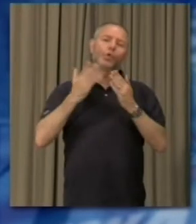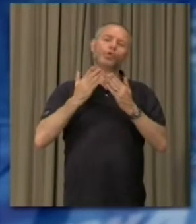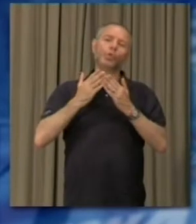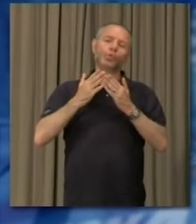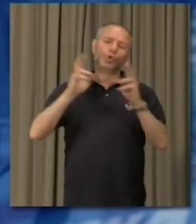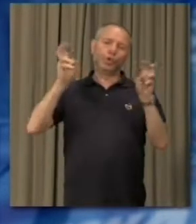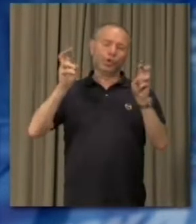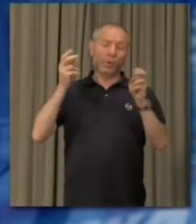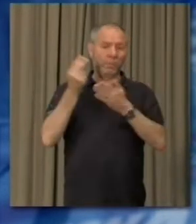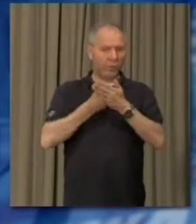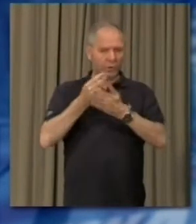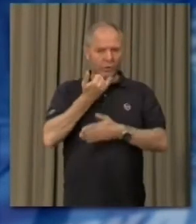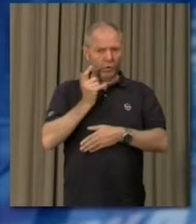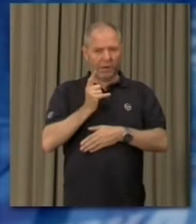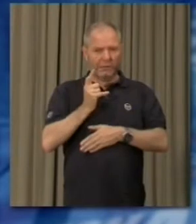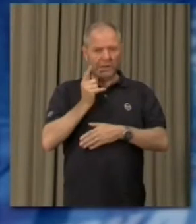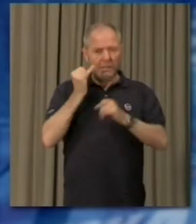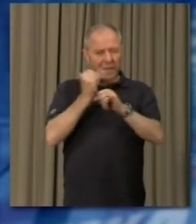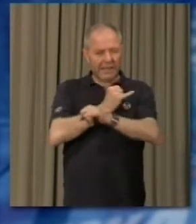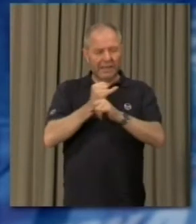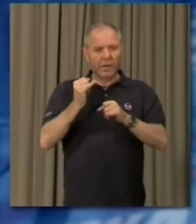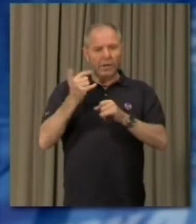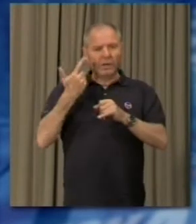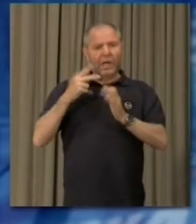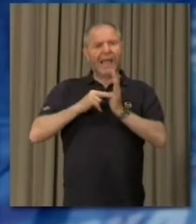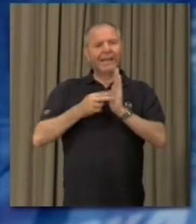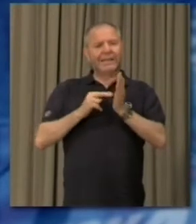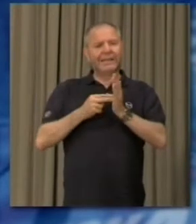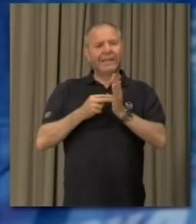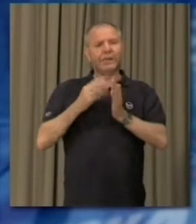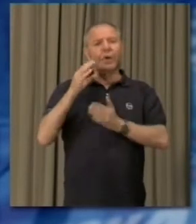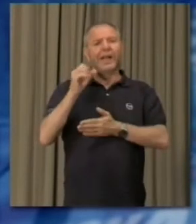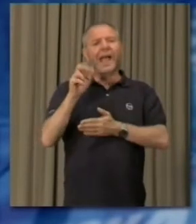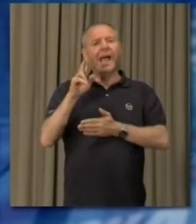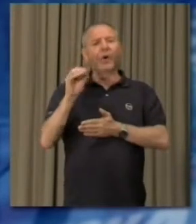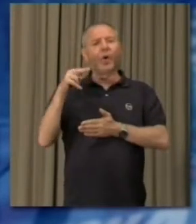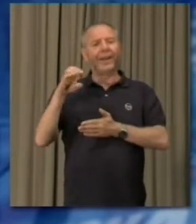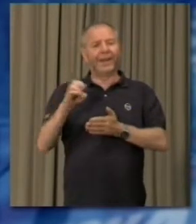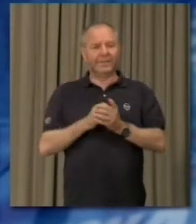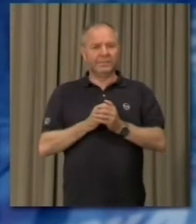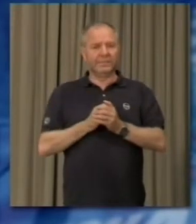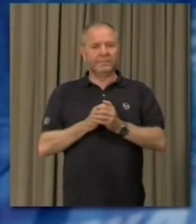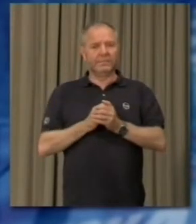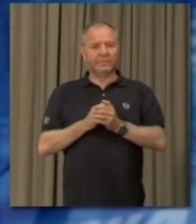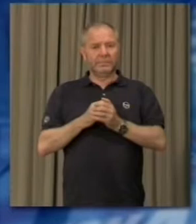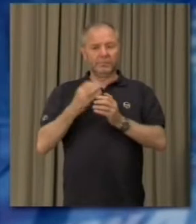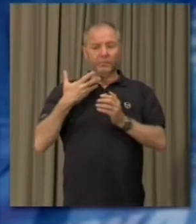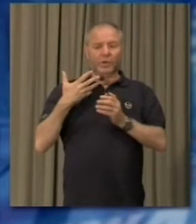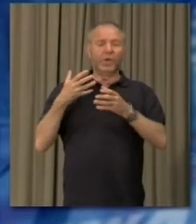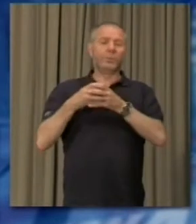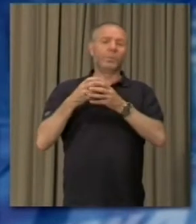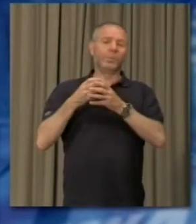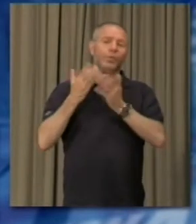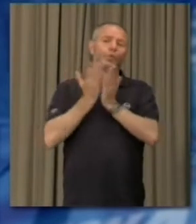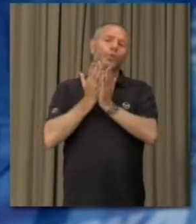progettazione complessa studiata nei minimi dettagli dall'architetto ossolano Alberto Carone per conto dello studio milanese GMS.